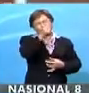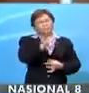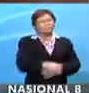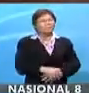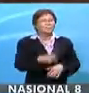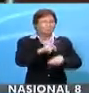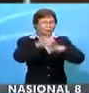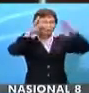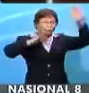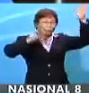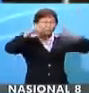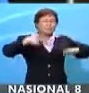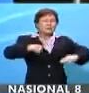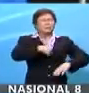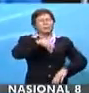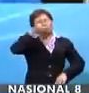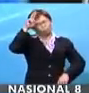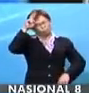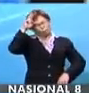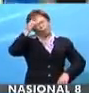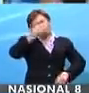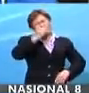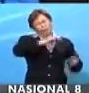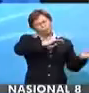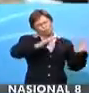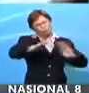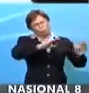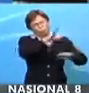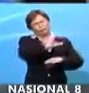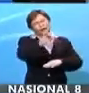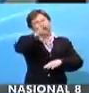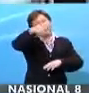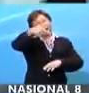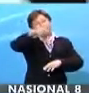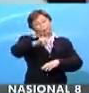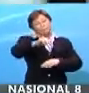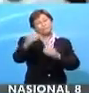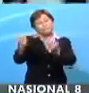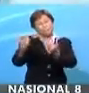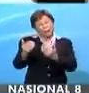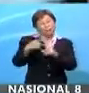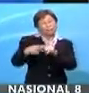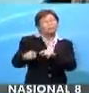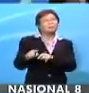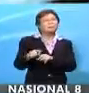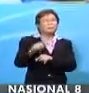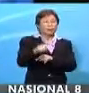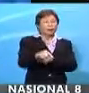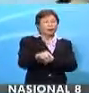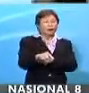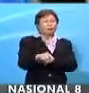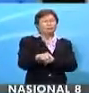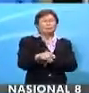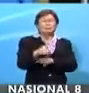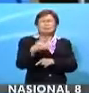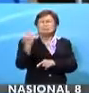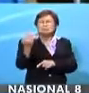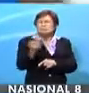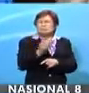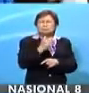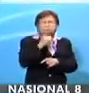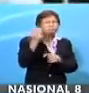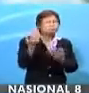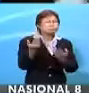Jika di Malaysia, kita sering makan roti canai dan apam balik. Namun makanan itu begitu asing sekali di bumi Azerbaijan ini.